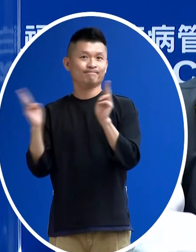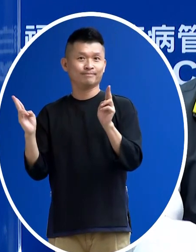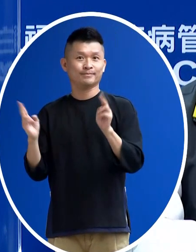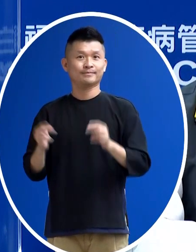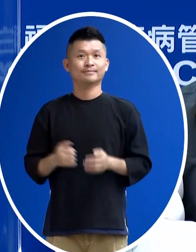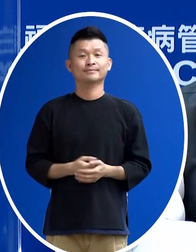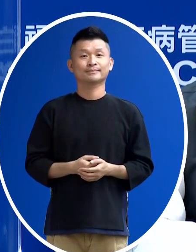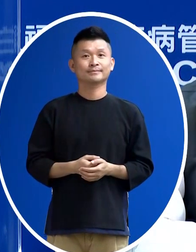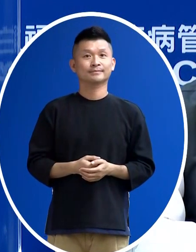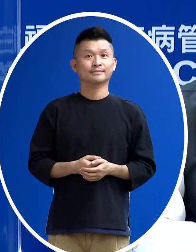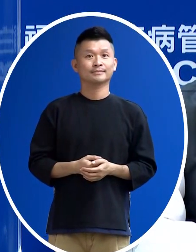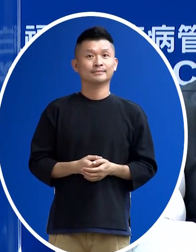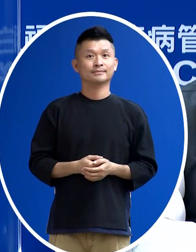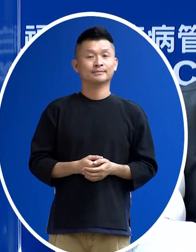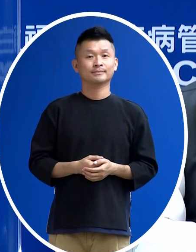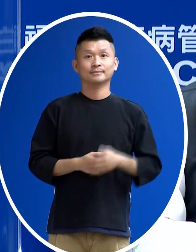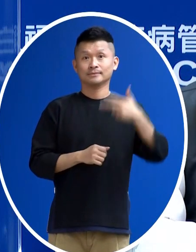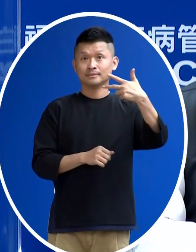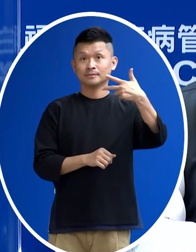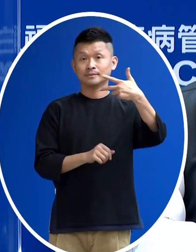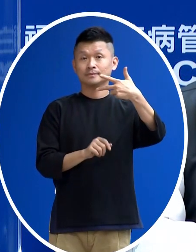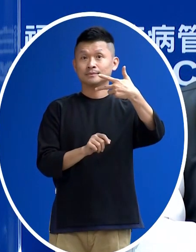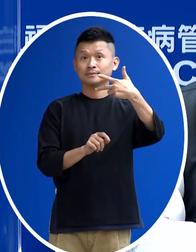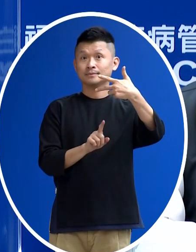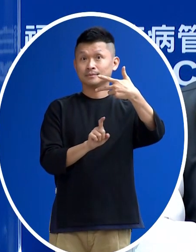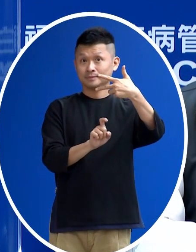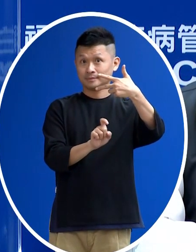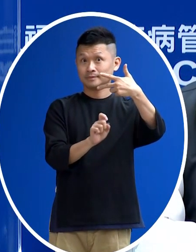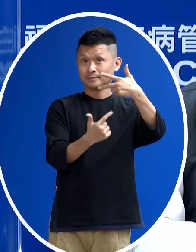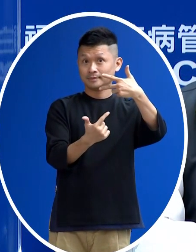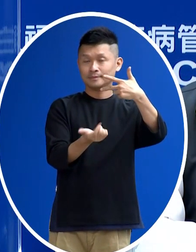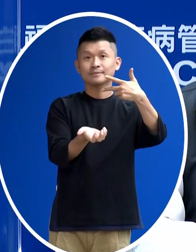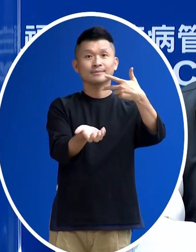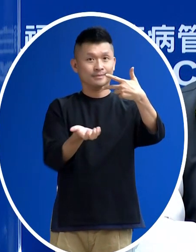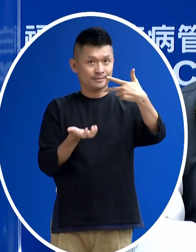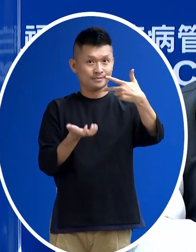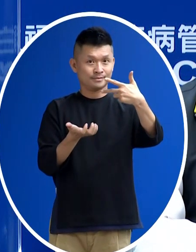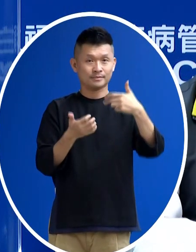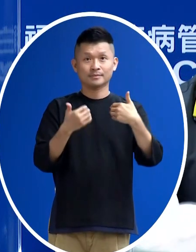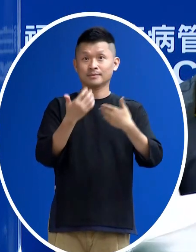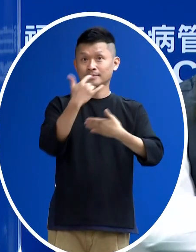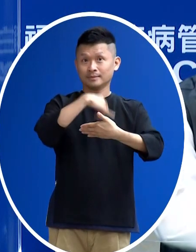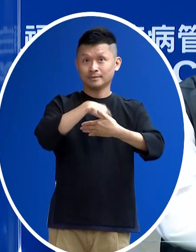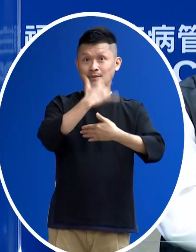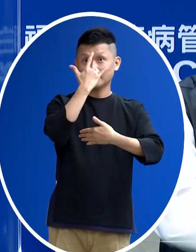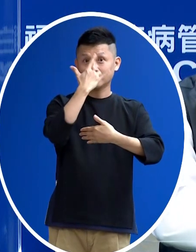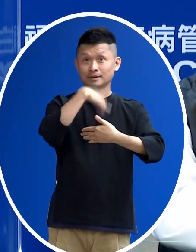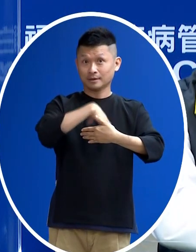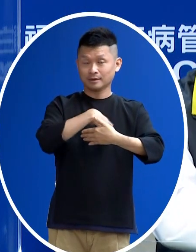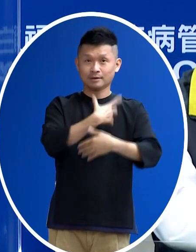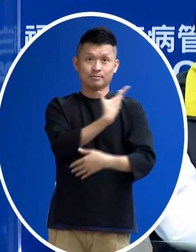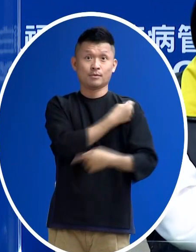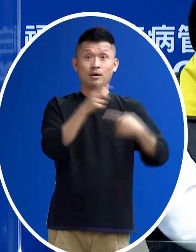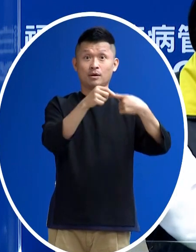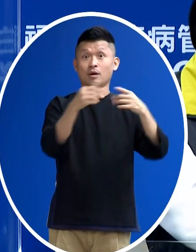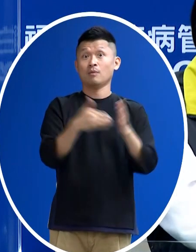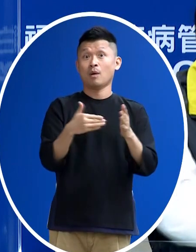在陆续的开放7月16，民众7月16号以前已经接种莫德纳第一剂的这些